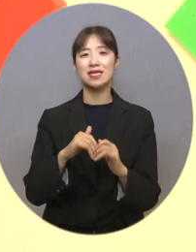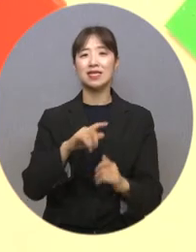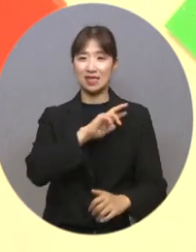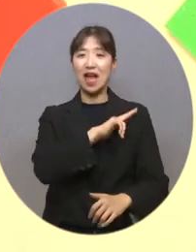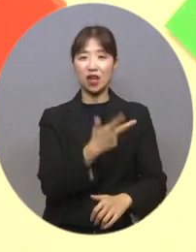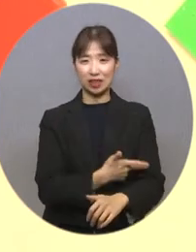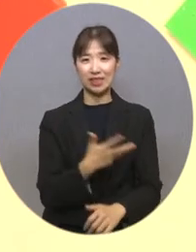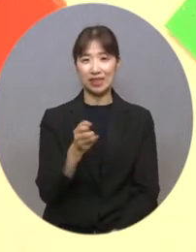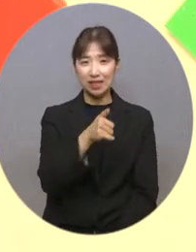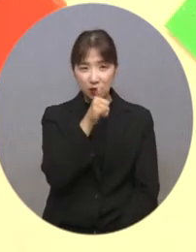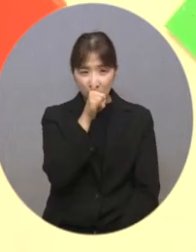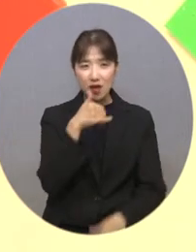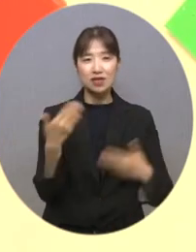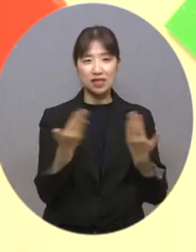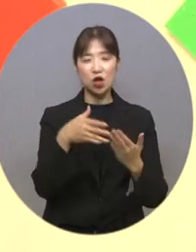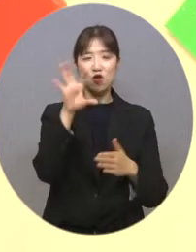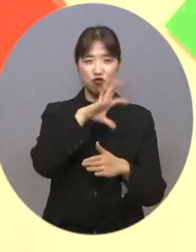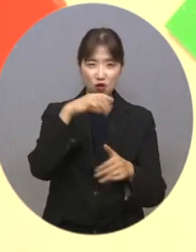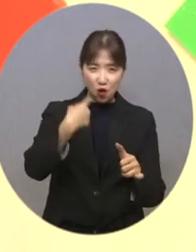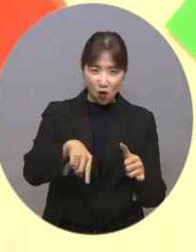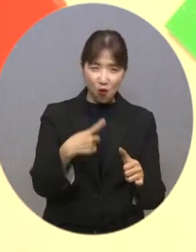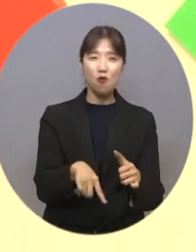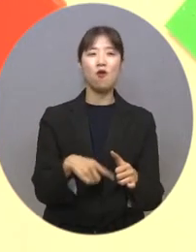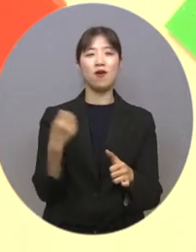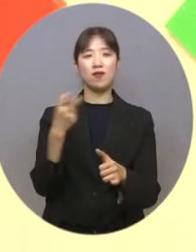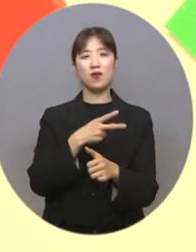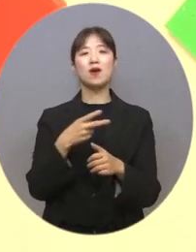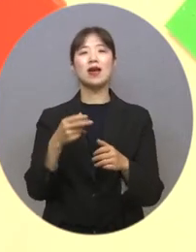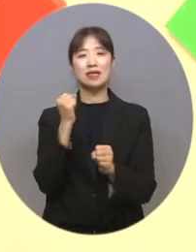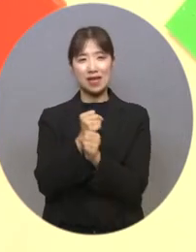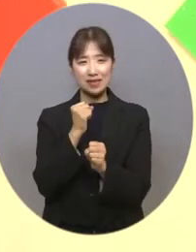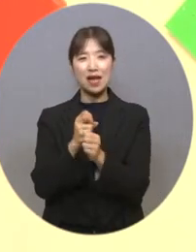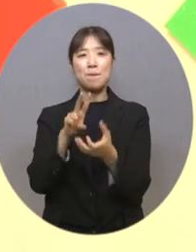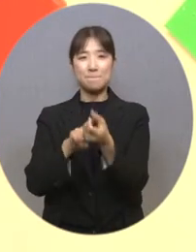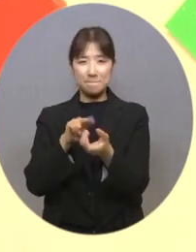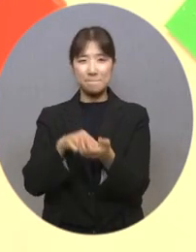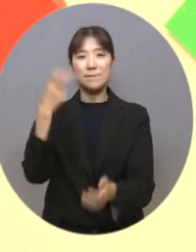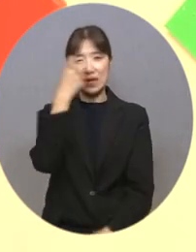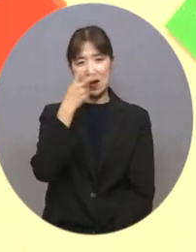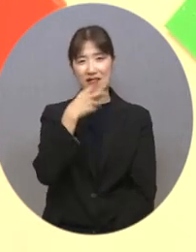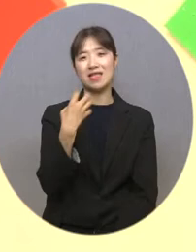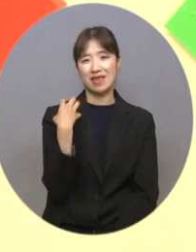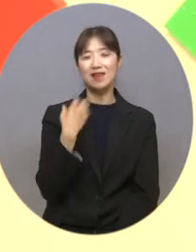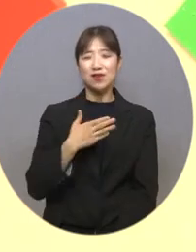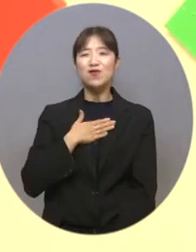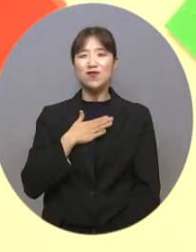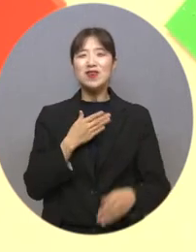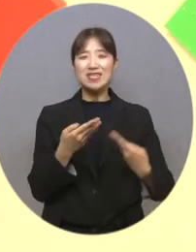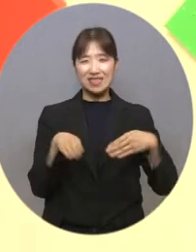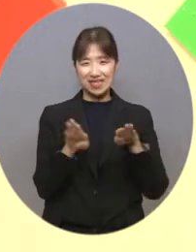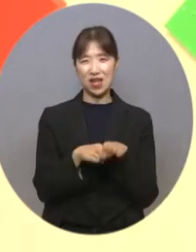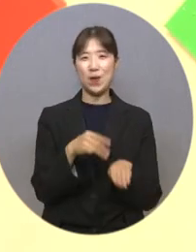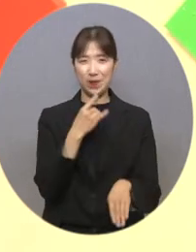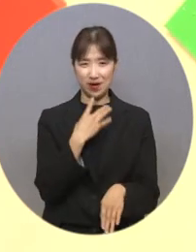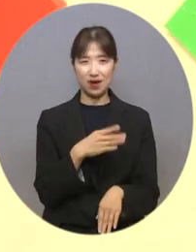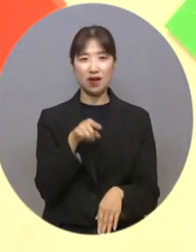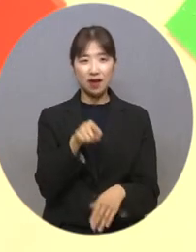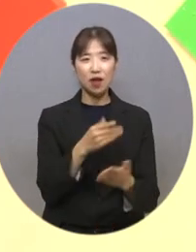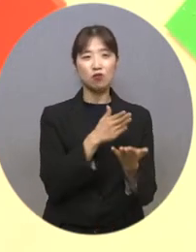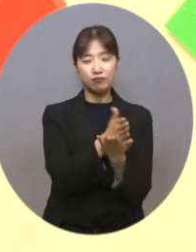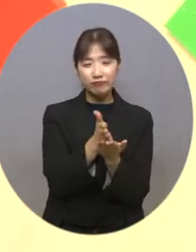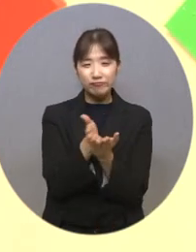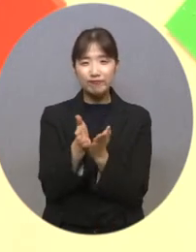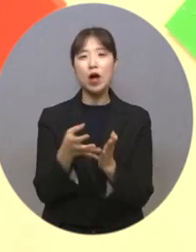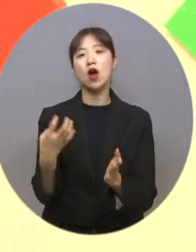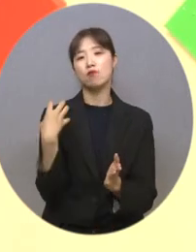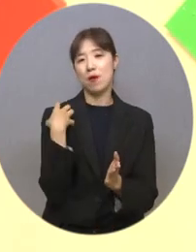네. 직업훈련교사, 생산판매관리기사, 이제 저희 꿈을 키우는 세상은 이제 그렇습니다. 네. 그래서 이런 부분들을